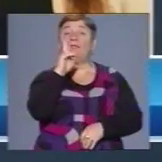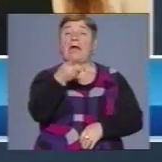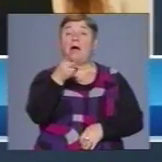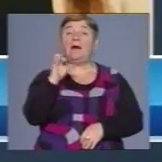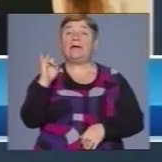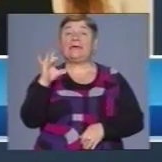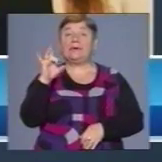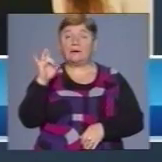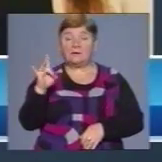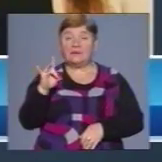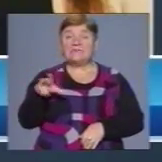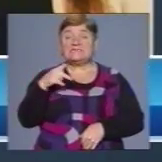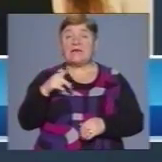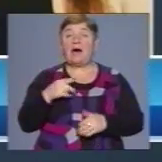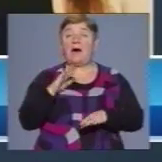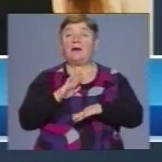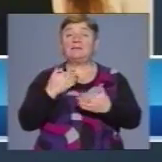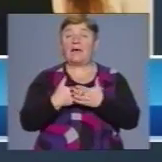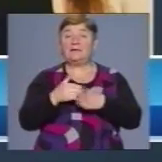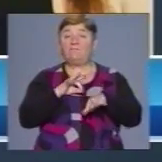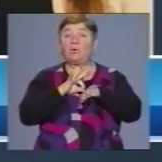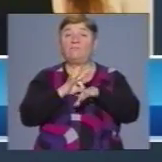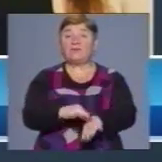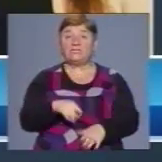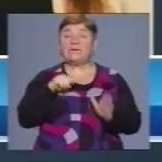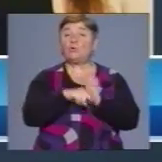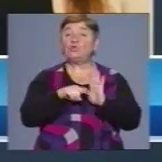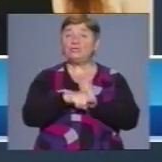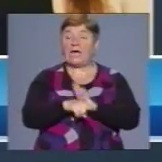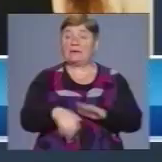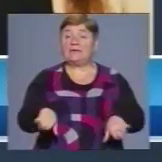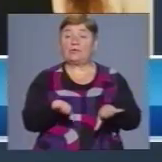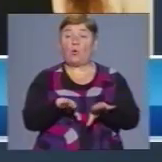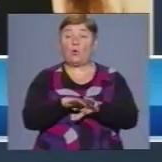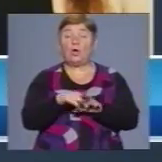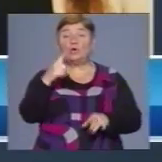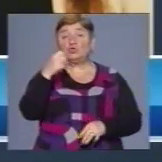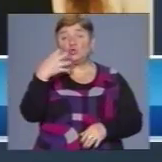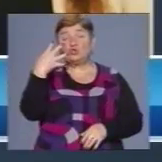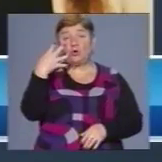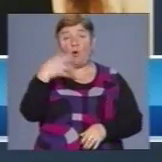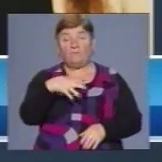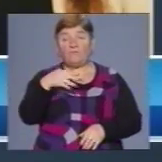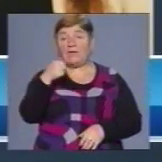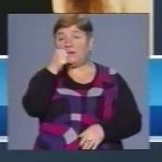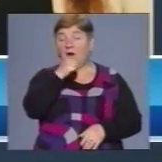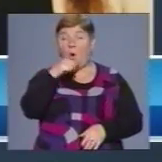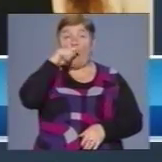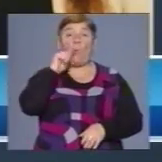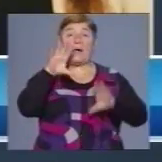За даним фактом, у поліції розпочали кримінальне провадження за ознаками частини 2 статті 140 Кримінального кодексу